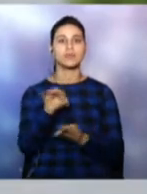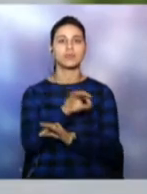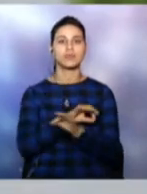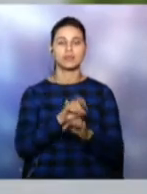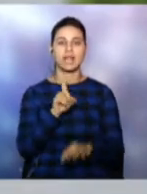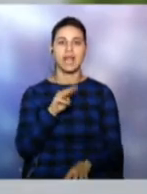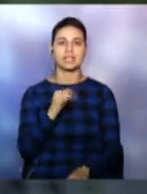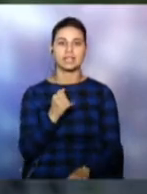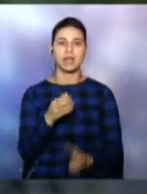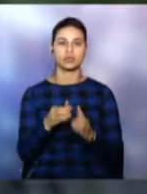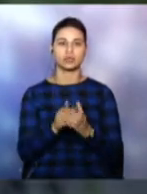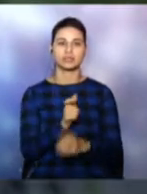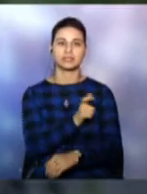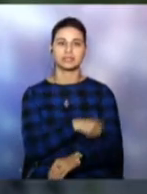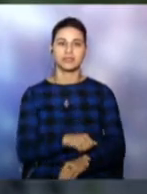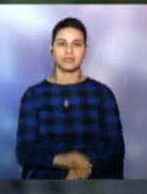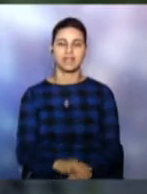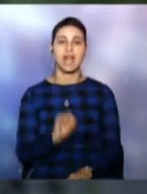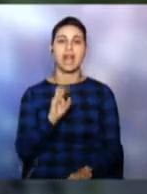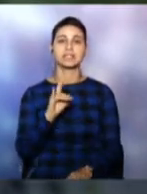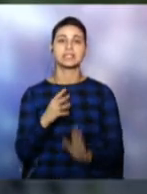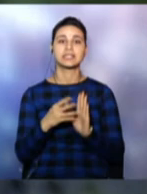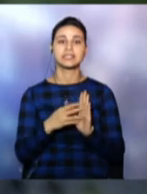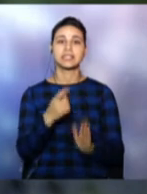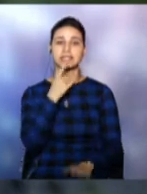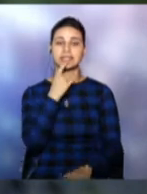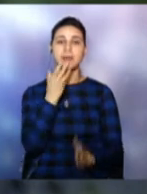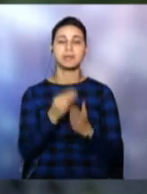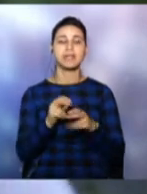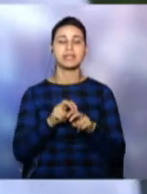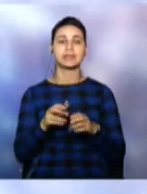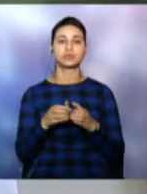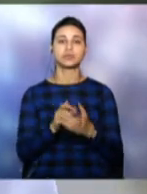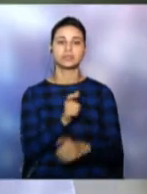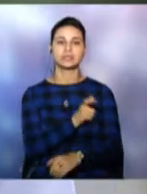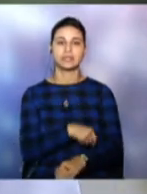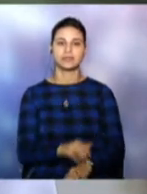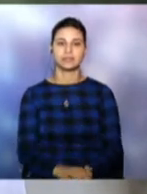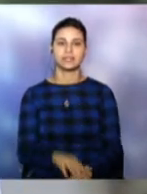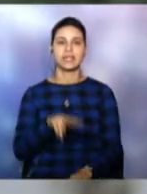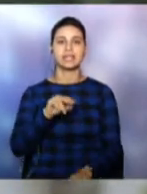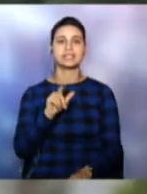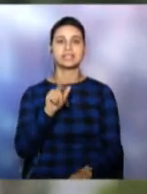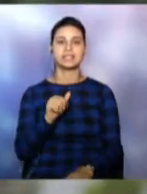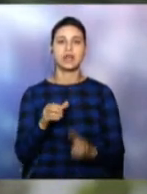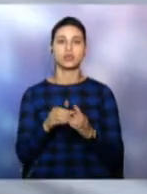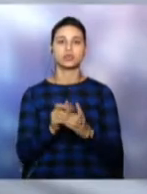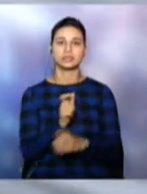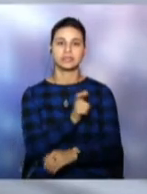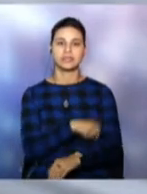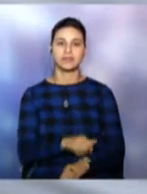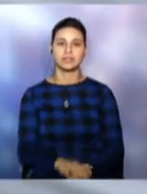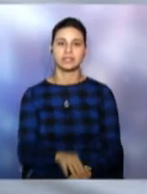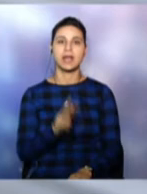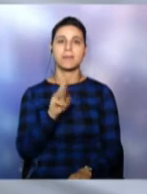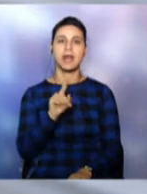პირადი ექიმის გუნდის წევრი. მე ვარ ანდრია, 9 წლის, პირადი ექიმის გუნდის წევრი. მე ვარ ლიზა, პირადი ექიმის გუნდის წევრი. მე ვარ